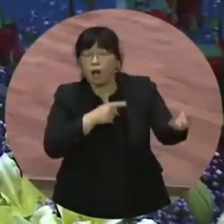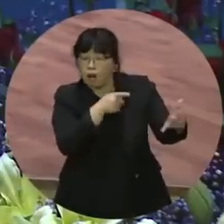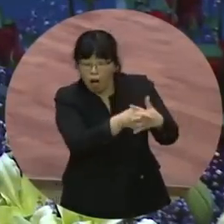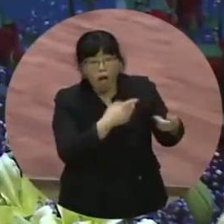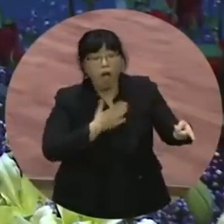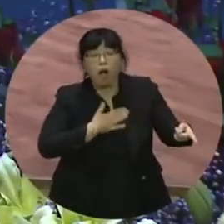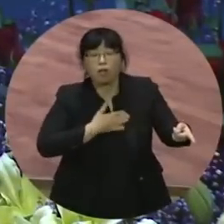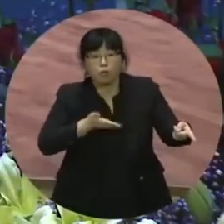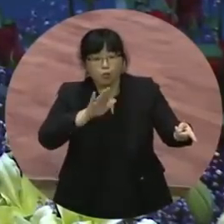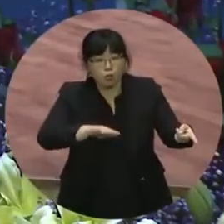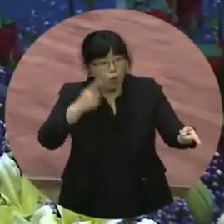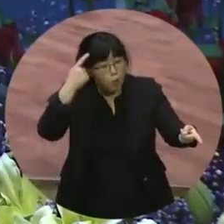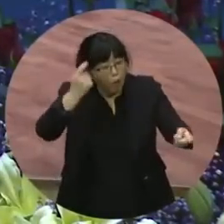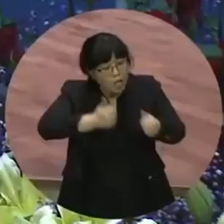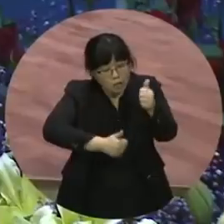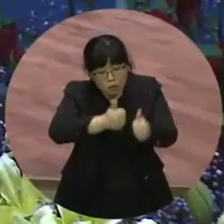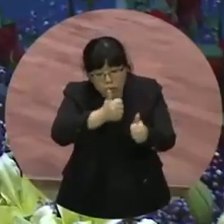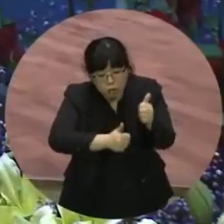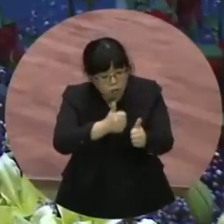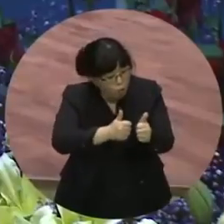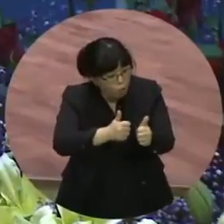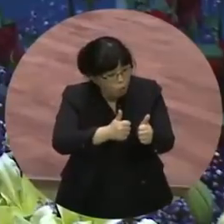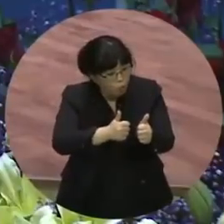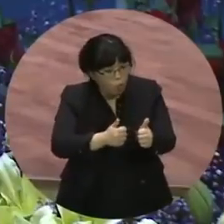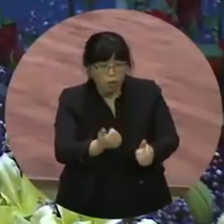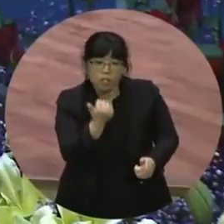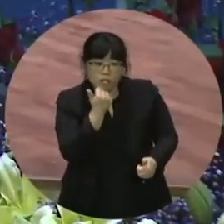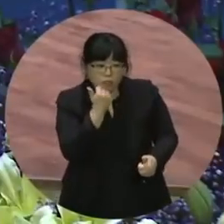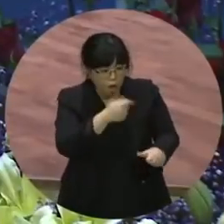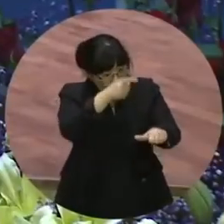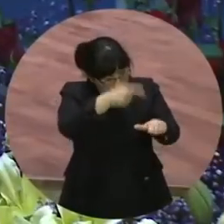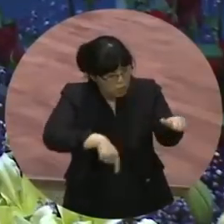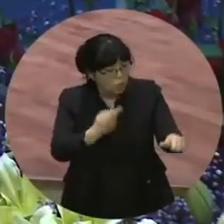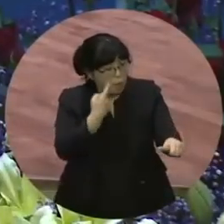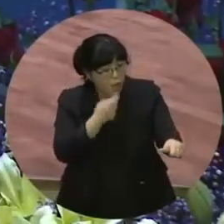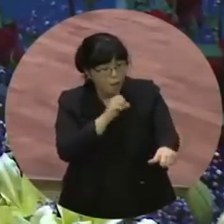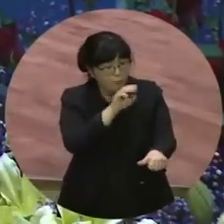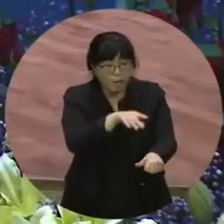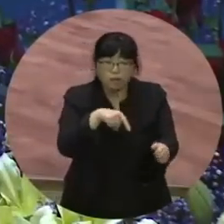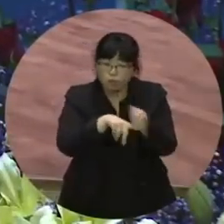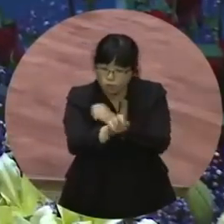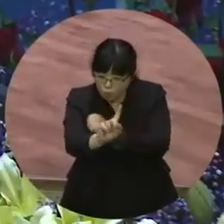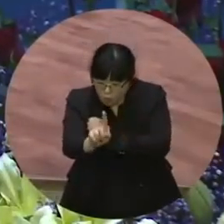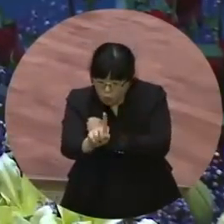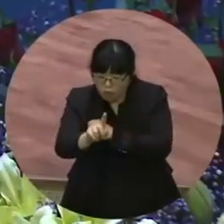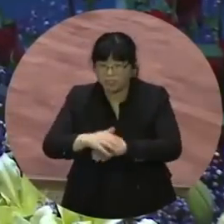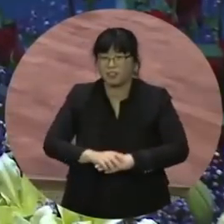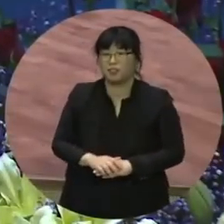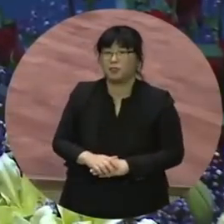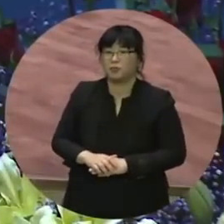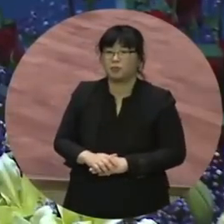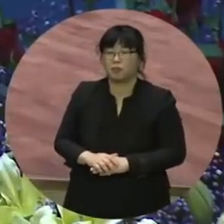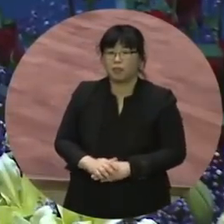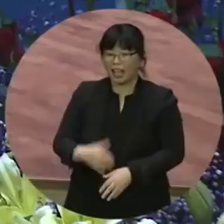믿음의 순종이 드러날 길이 없다. 아브라함의 믿음에 대한 순종이 어떻게 드러날 수 있겠냐?